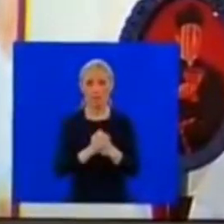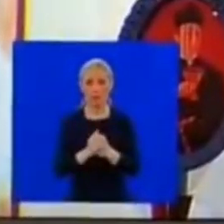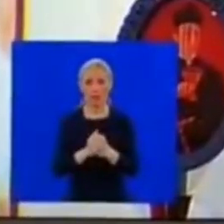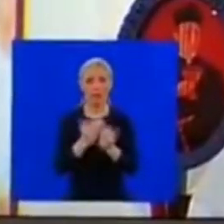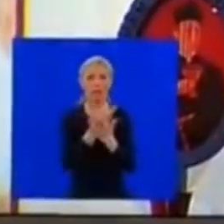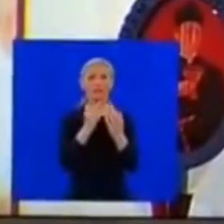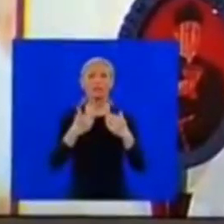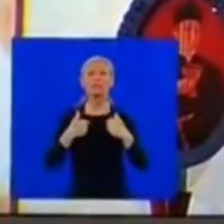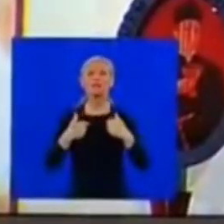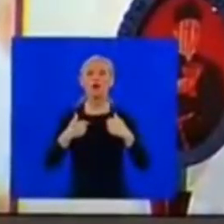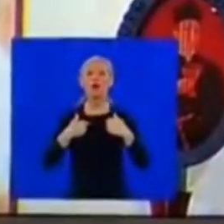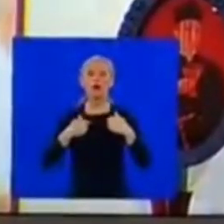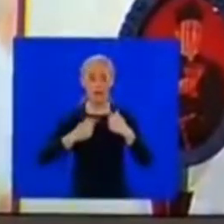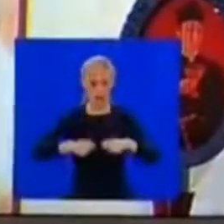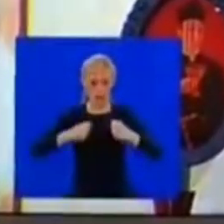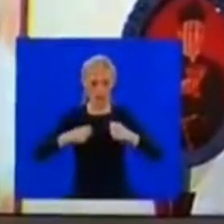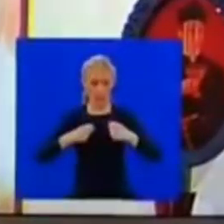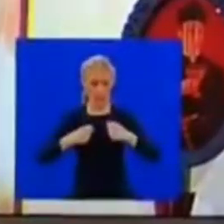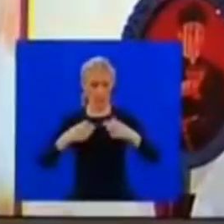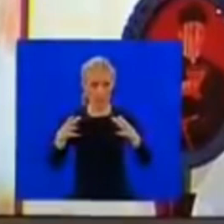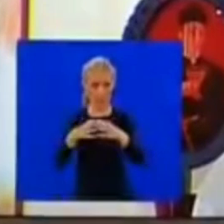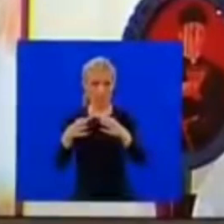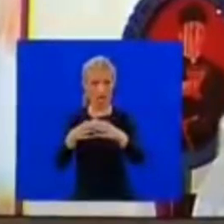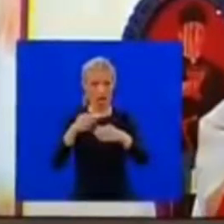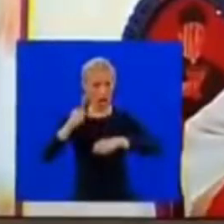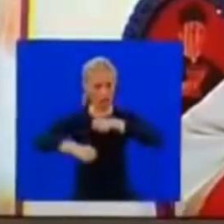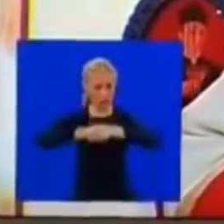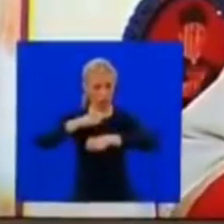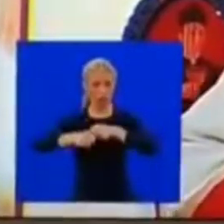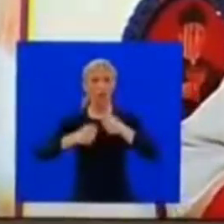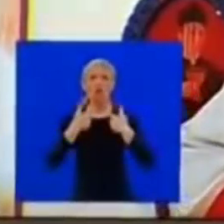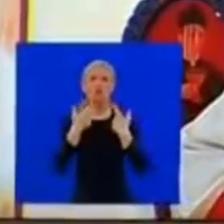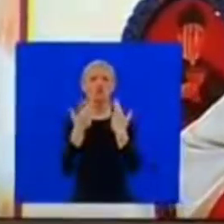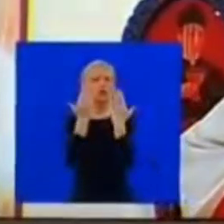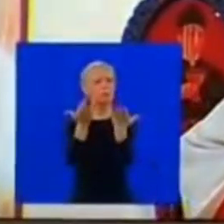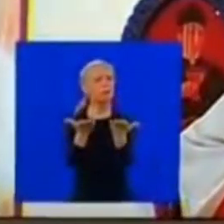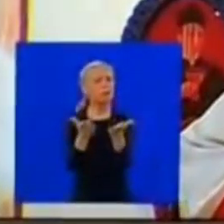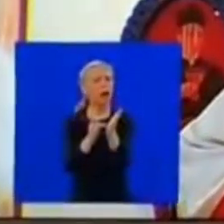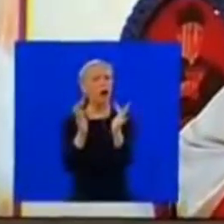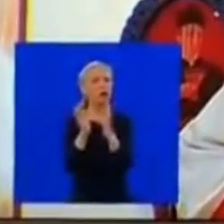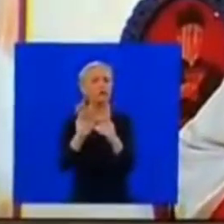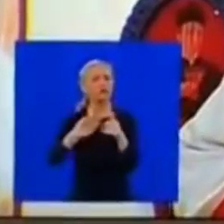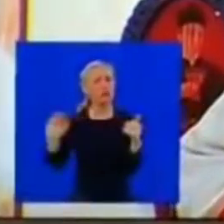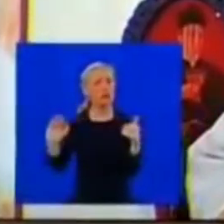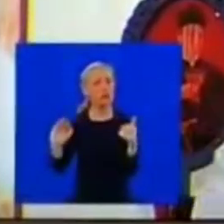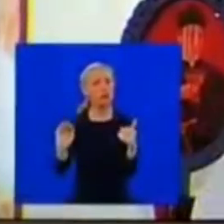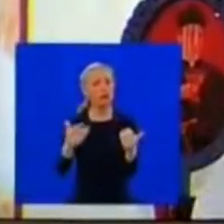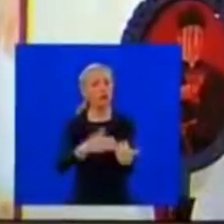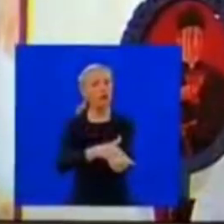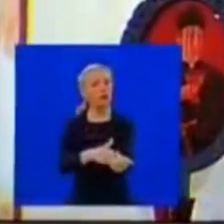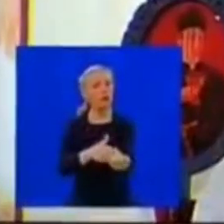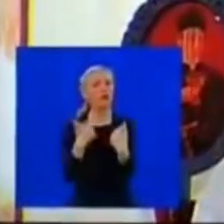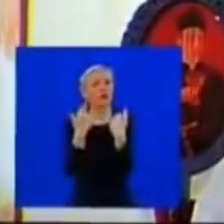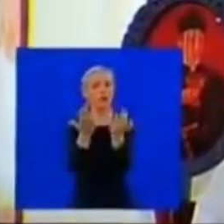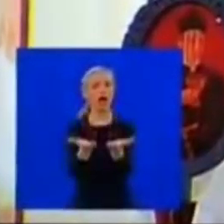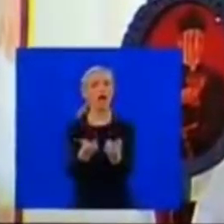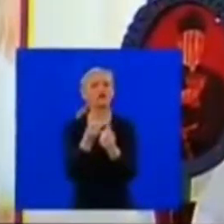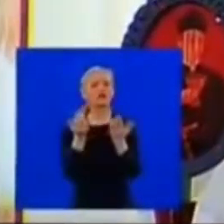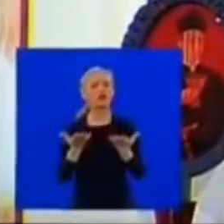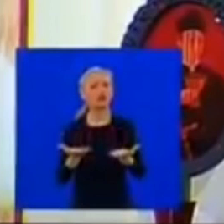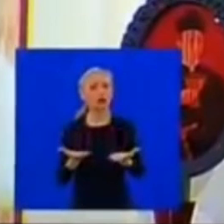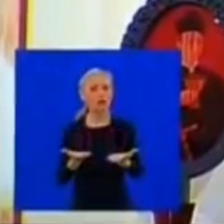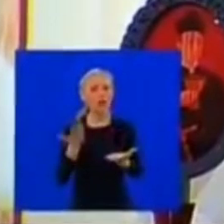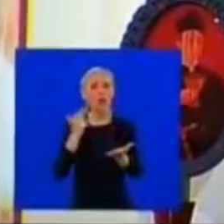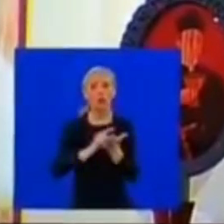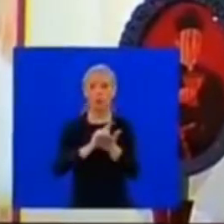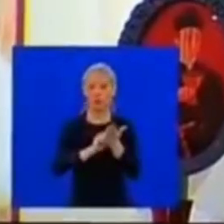za svoje stado. A šta nam je to Isus posebno dao, dajući nam svoju krv? U ono